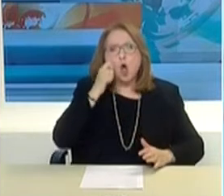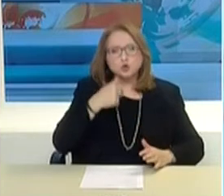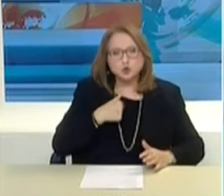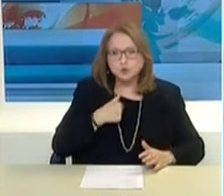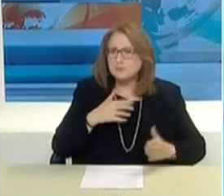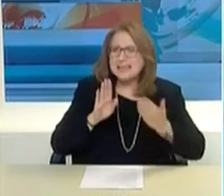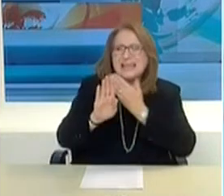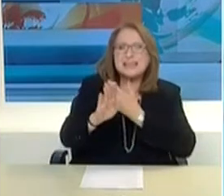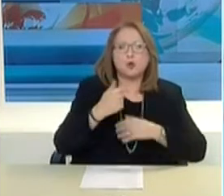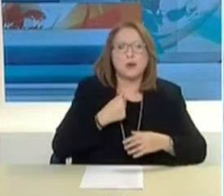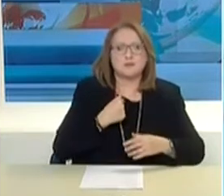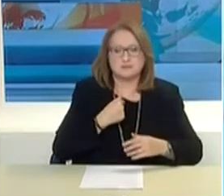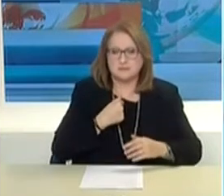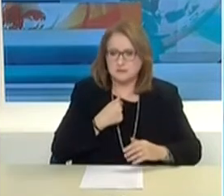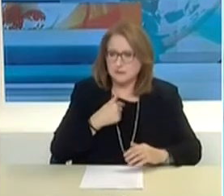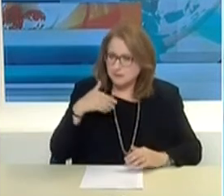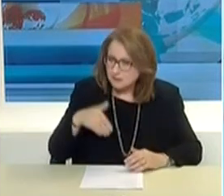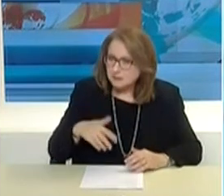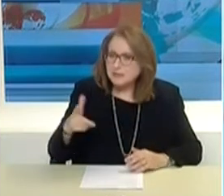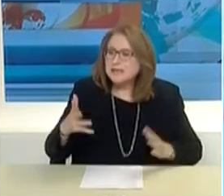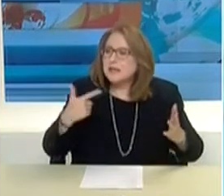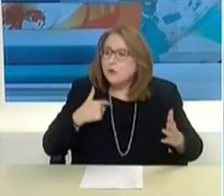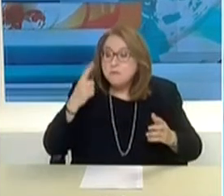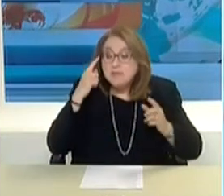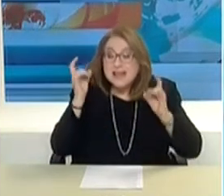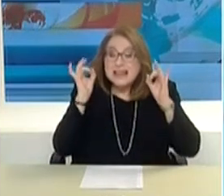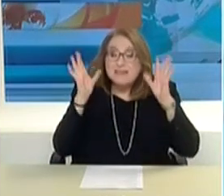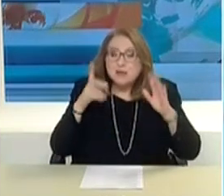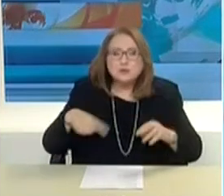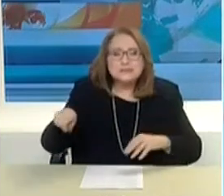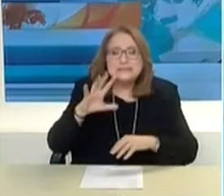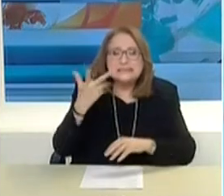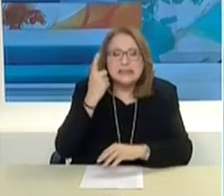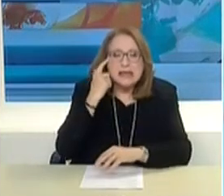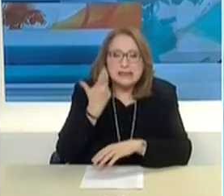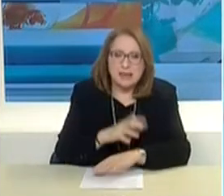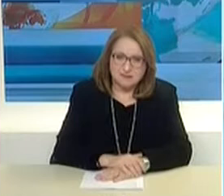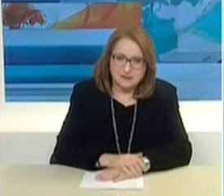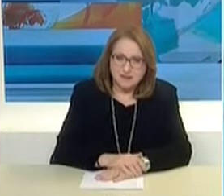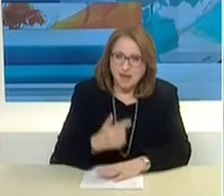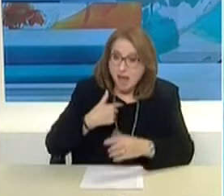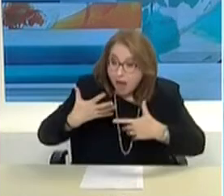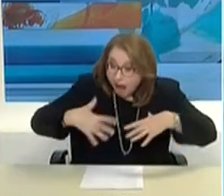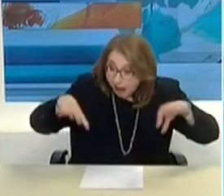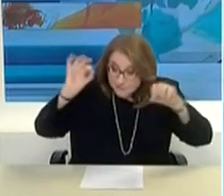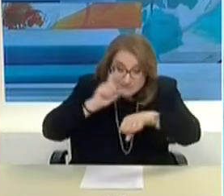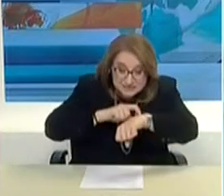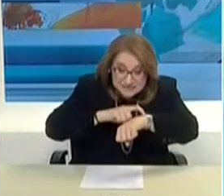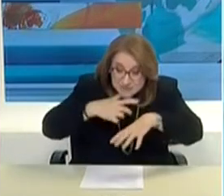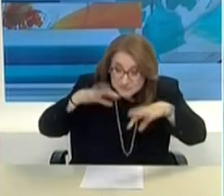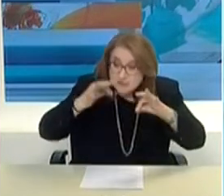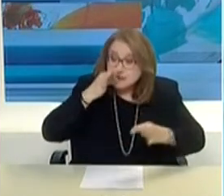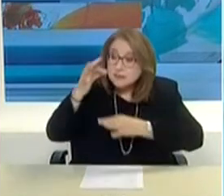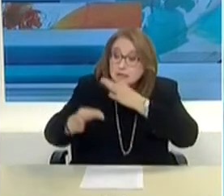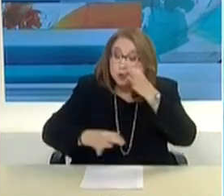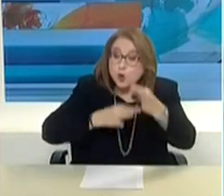αντιληπτό? Από την πρώτη στιγμή η επιστημονική κοινότητα λέει το αυτονόητο. Η μετακίνησή μας, από τη στιγμή που